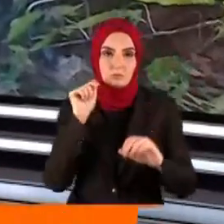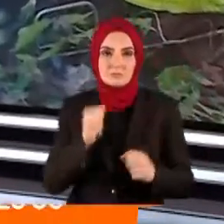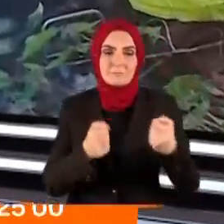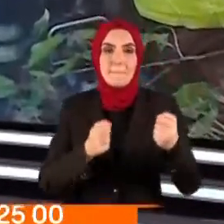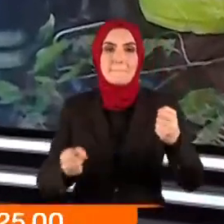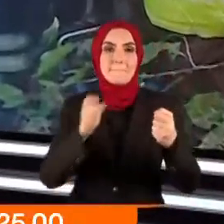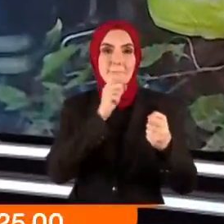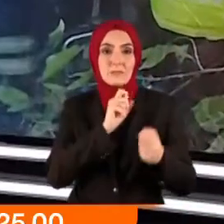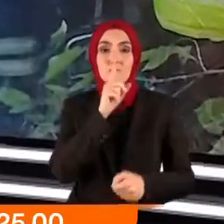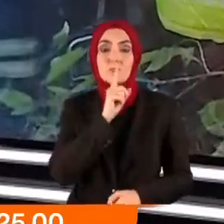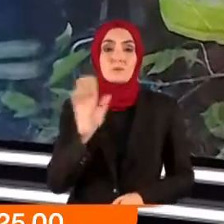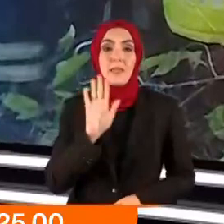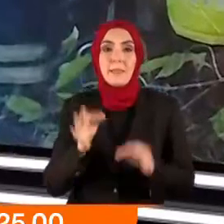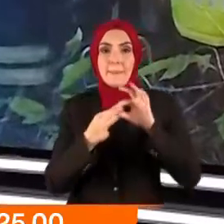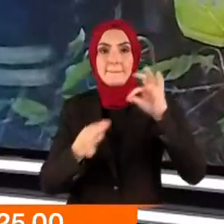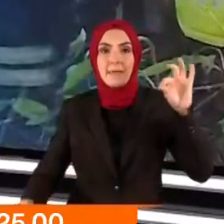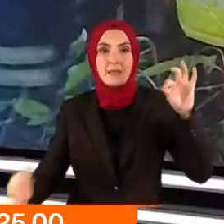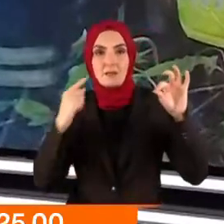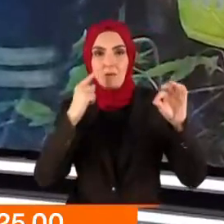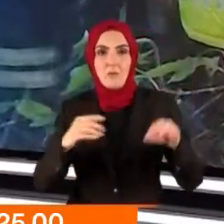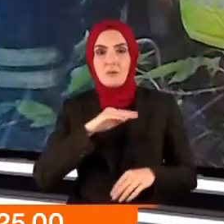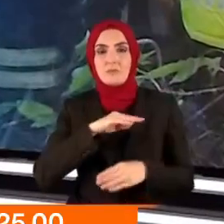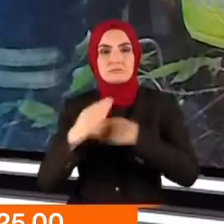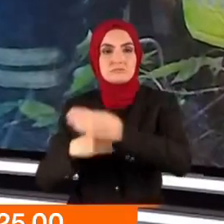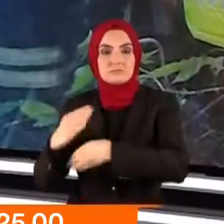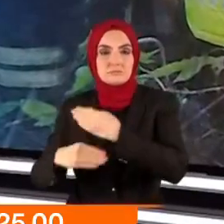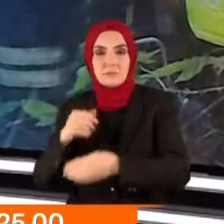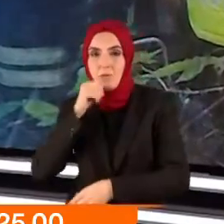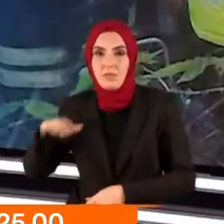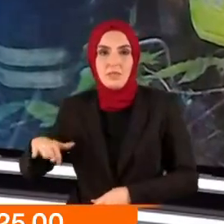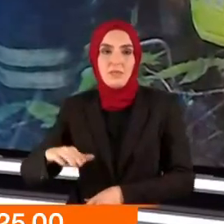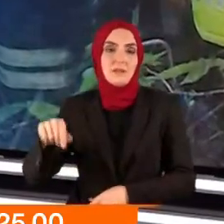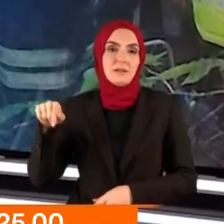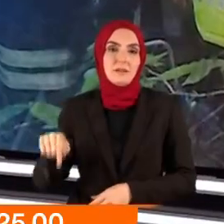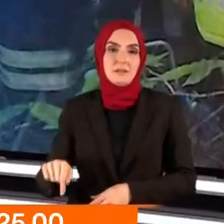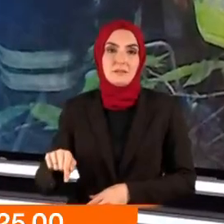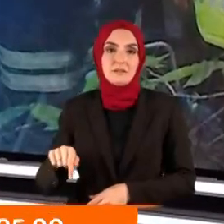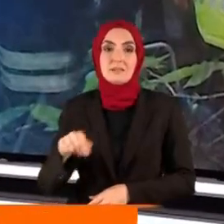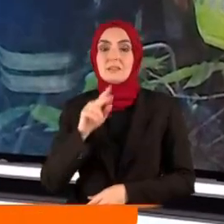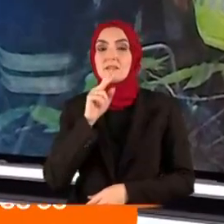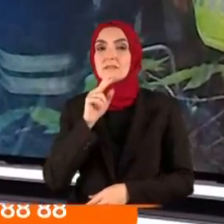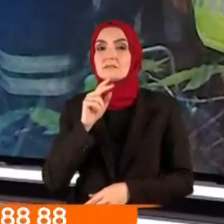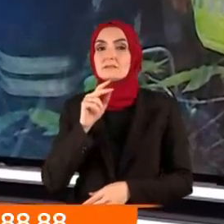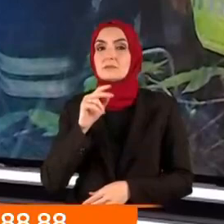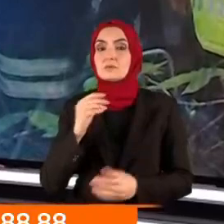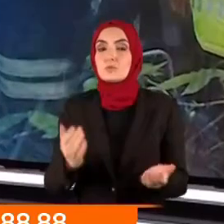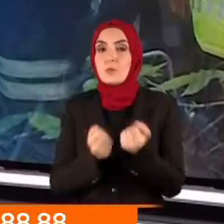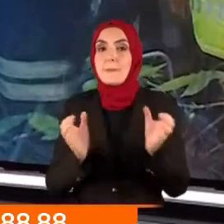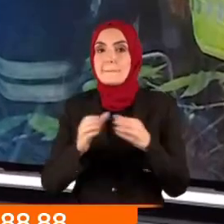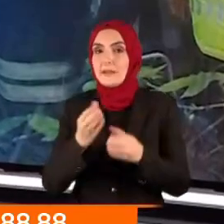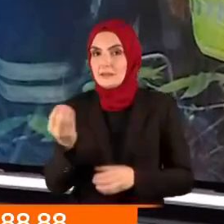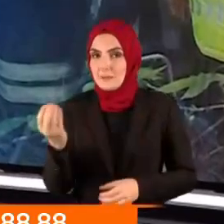150 metreden dere yatağına uçtu. İki kişinin can verdiği kazada kurtarma ekipleri ve halk yaralıları uçurumdan çıkarmak